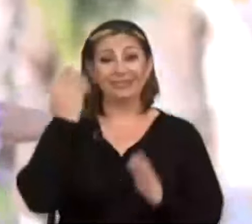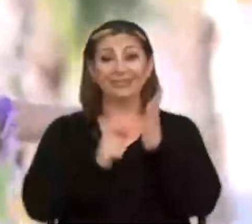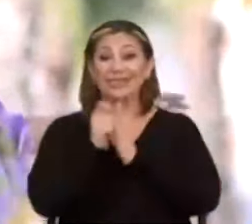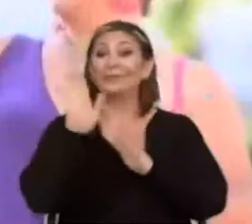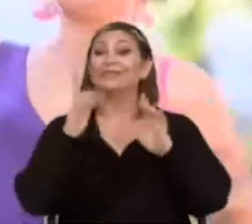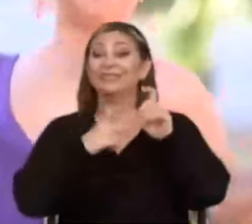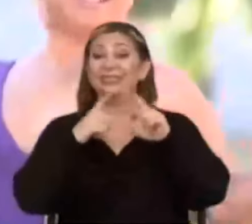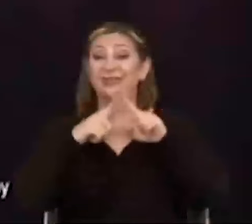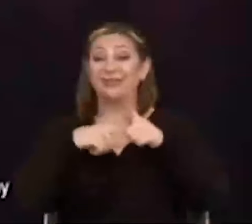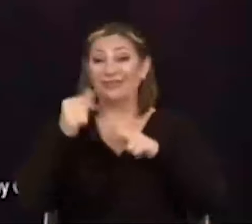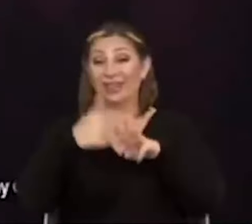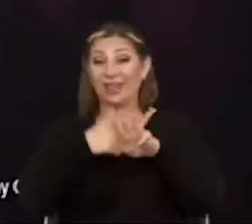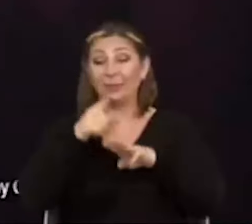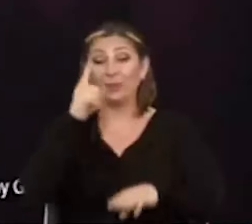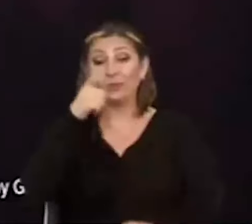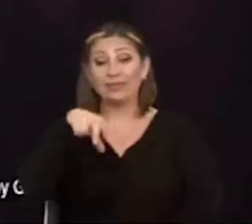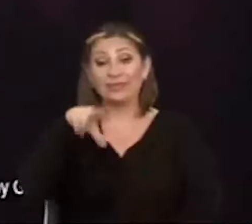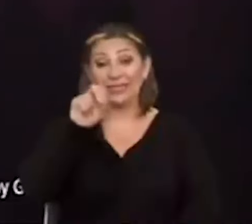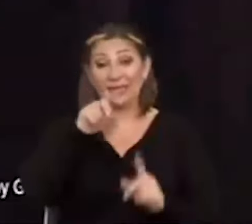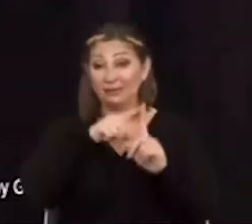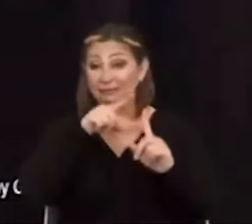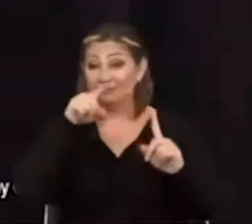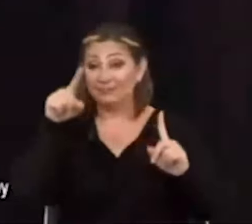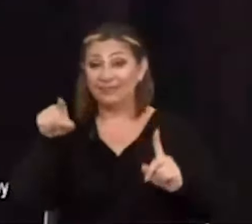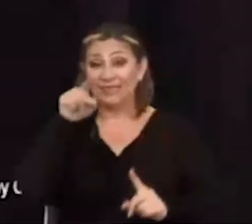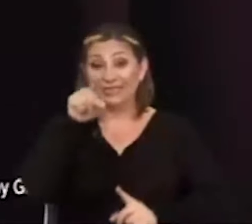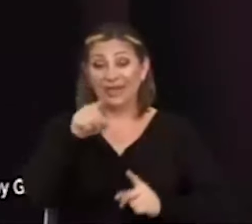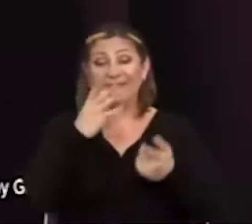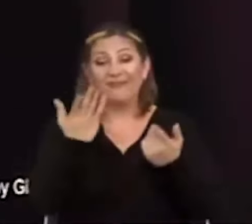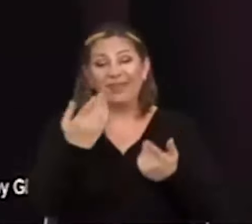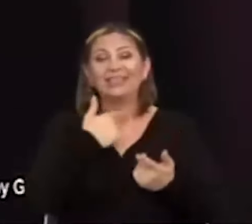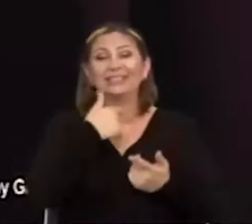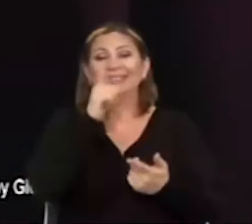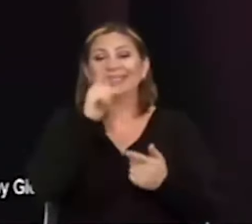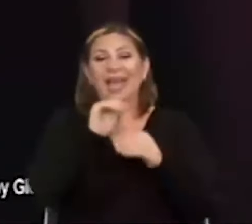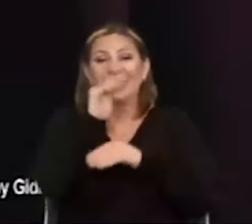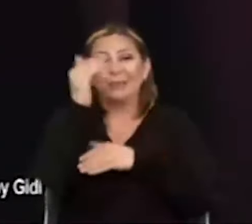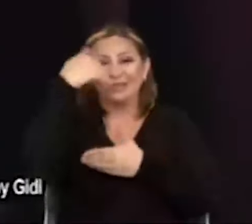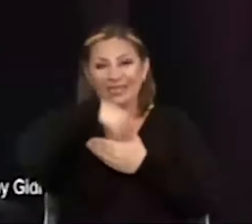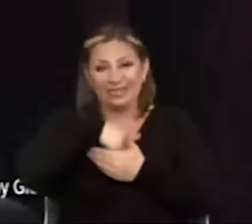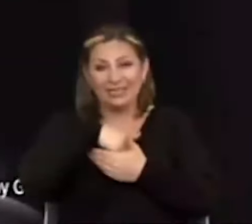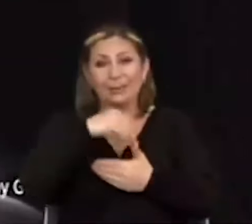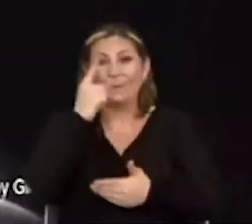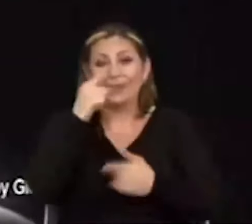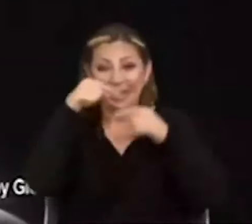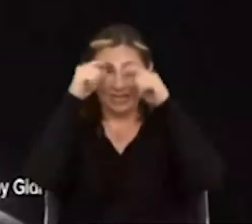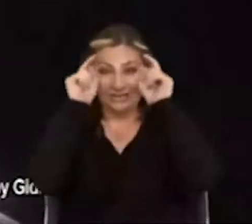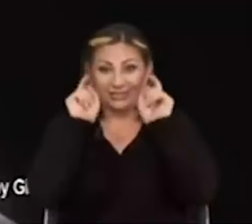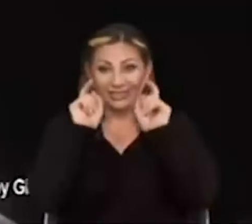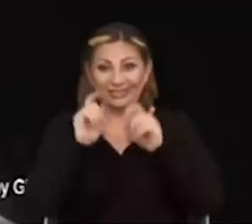Geçmişini silemezsin Safiye Soyman. Ta 80'li yıllardan beri sen ve Kadife Ses'in hayatımızdasınız. Tabii bir de